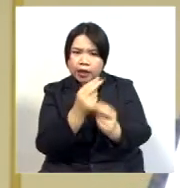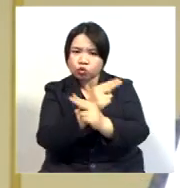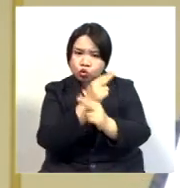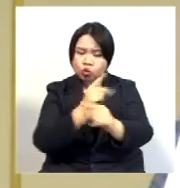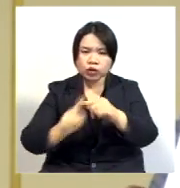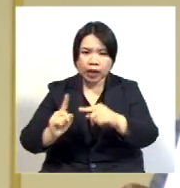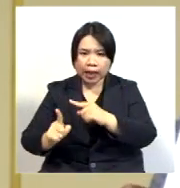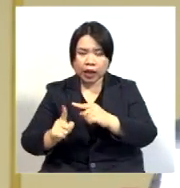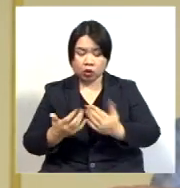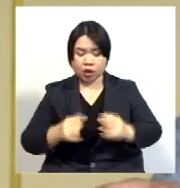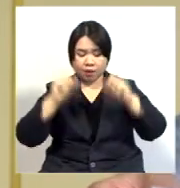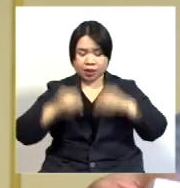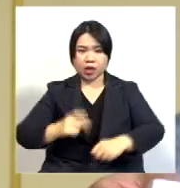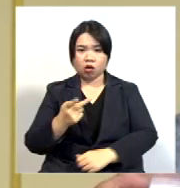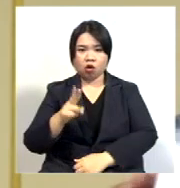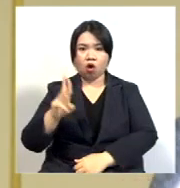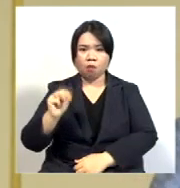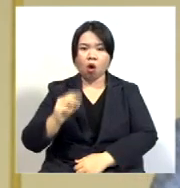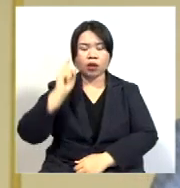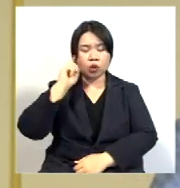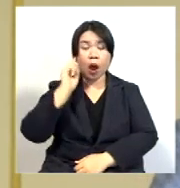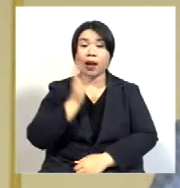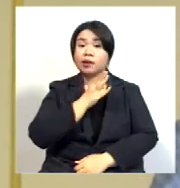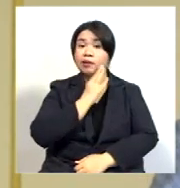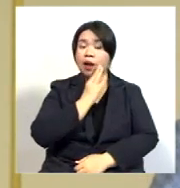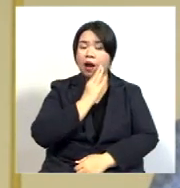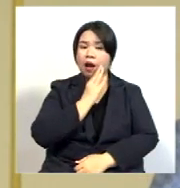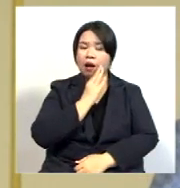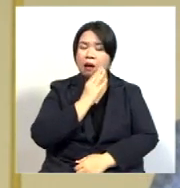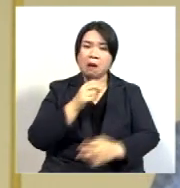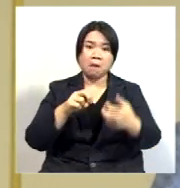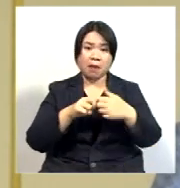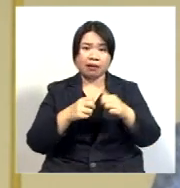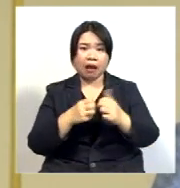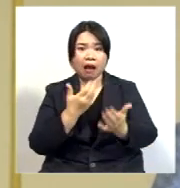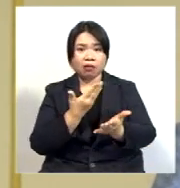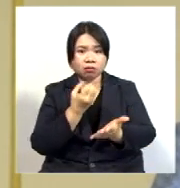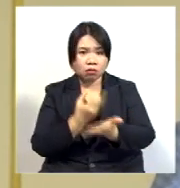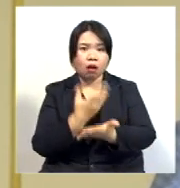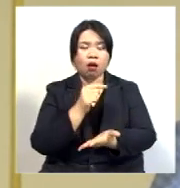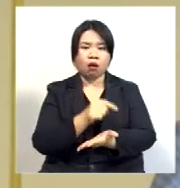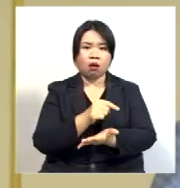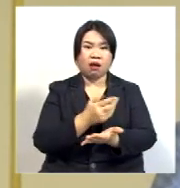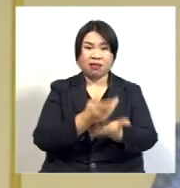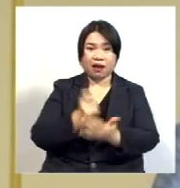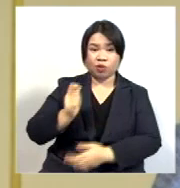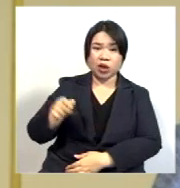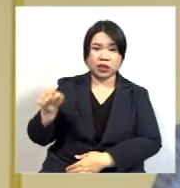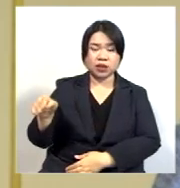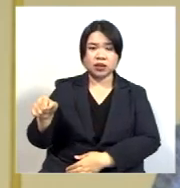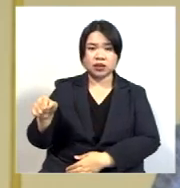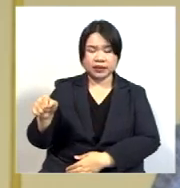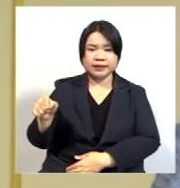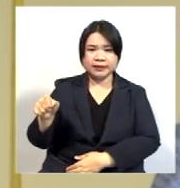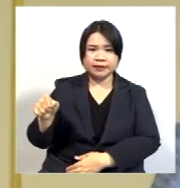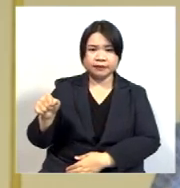เนี่ยได้มีการมอบว่าถ้ามีมูลค่าความเสียหายที่ทางการทางพิเศษจะต้องชำระชดเช